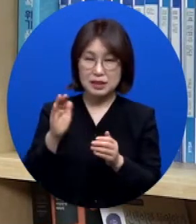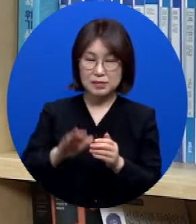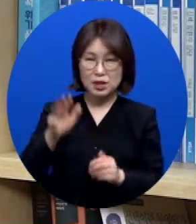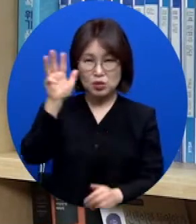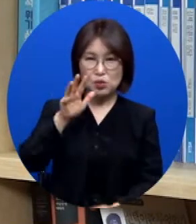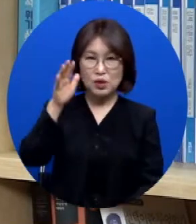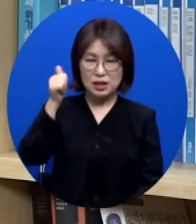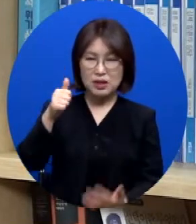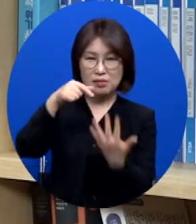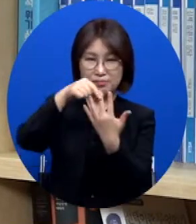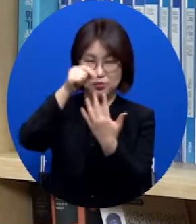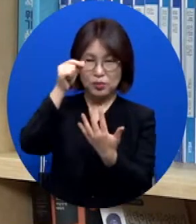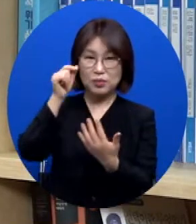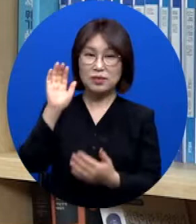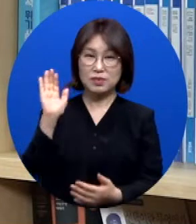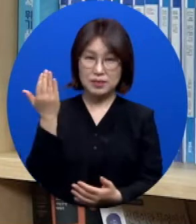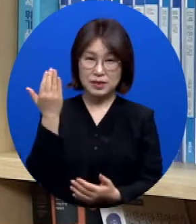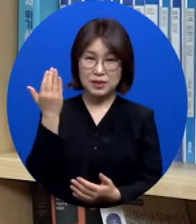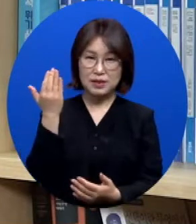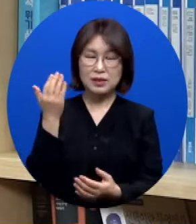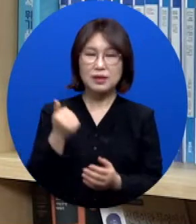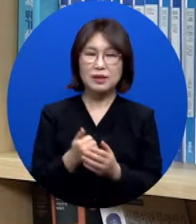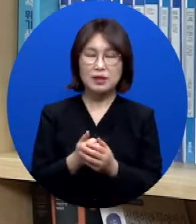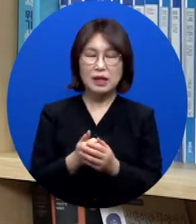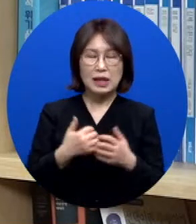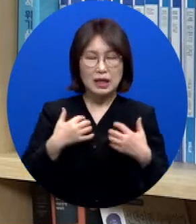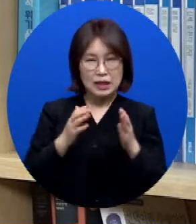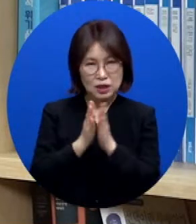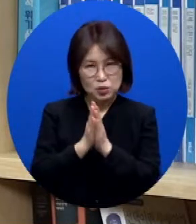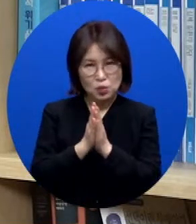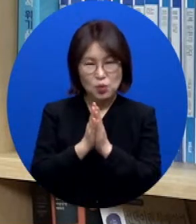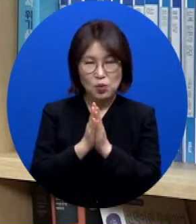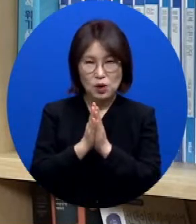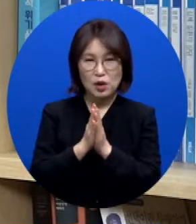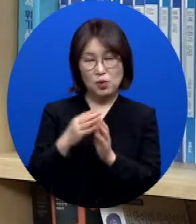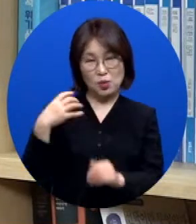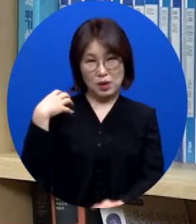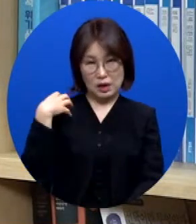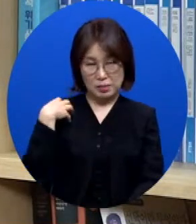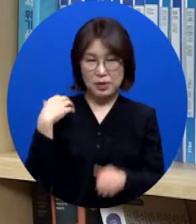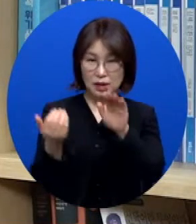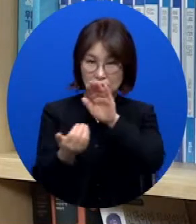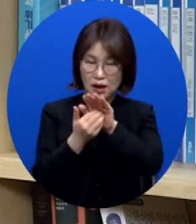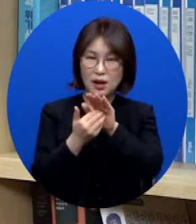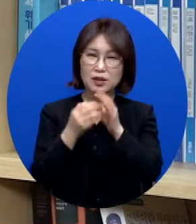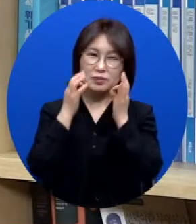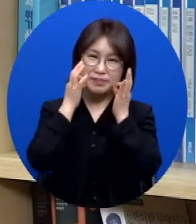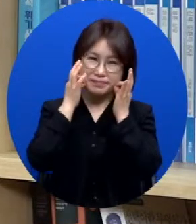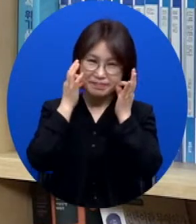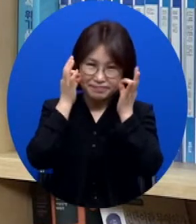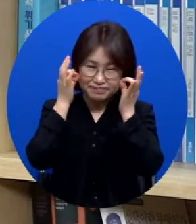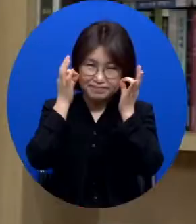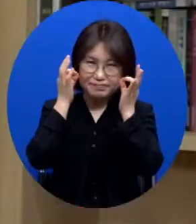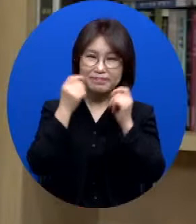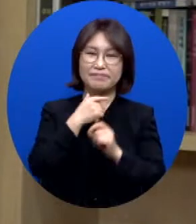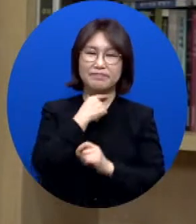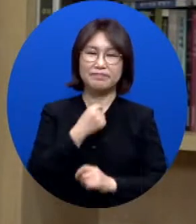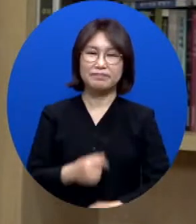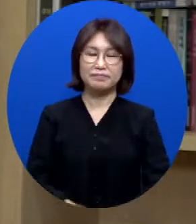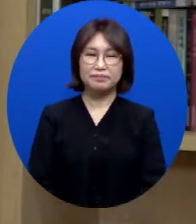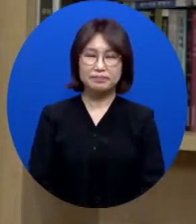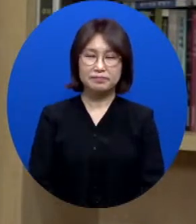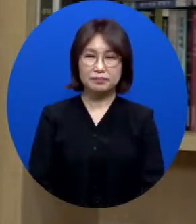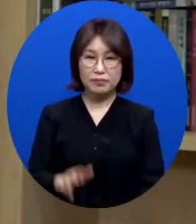총회장이 당선이 되었기 때문에 기도하면서 이 역할을 잘 감당하도록 노력하겠습니다.